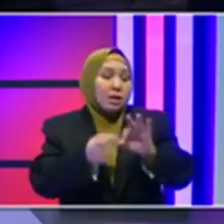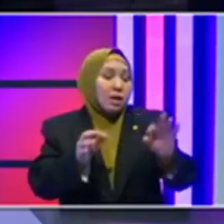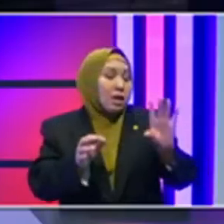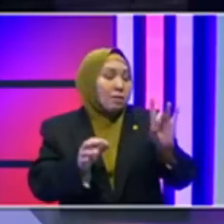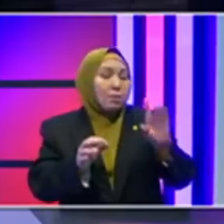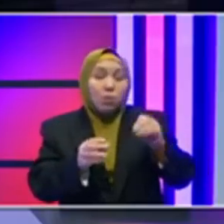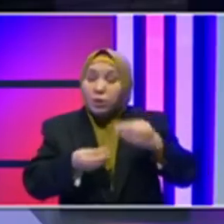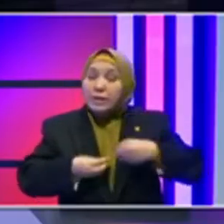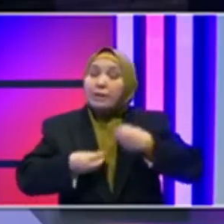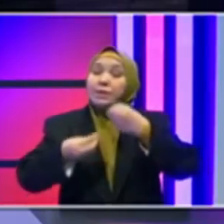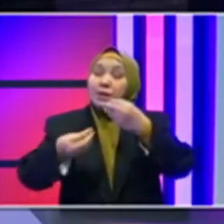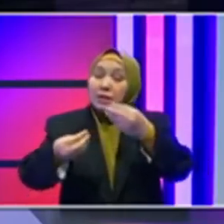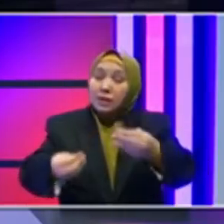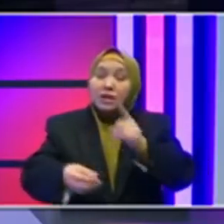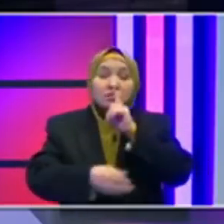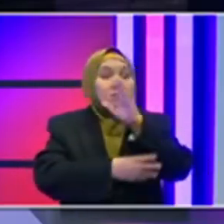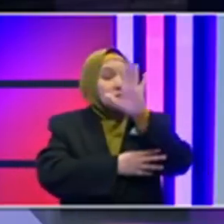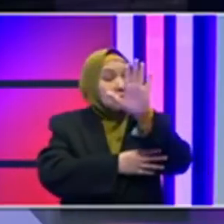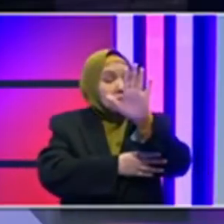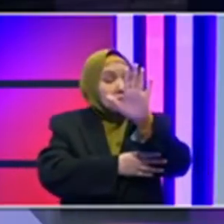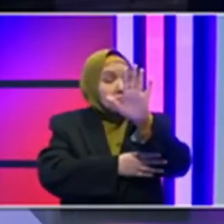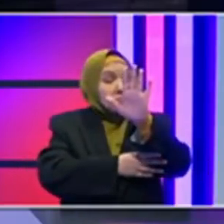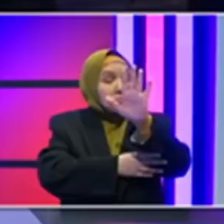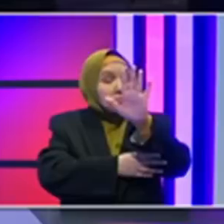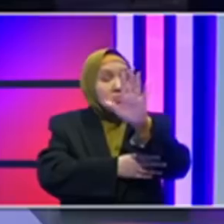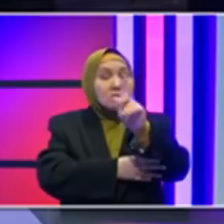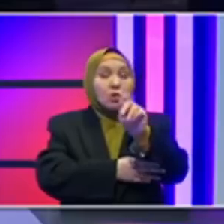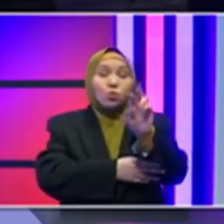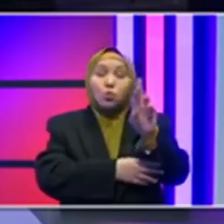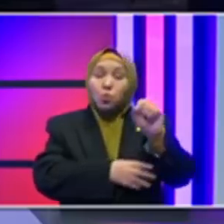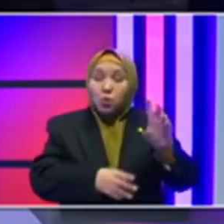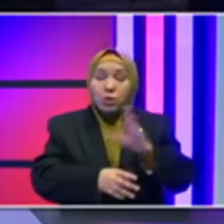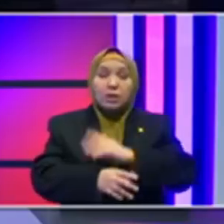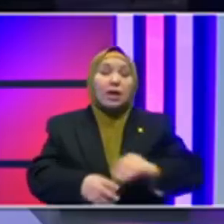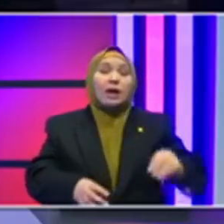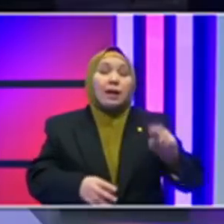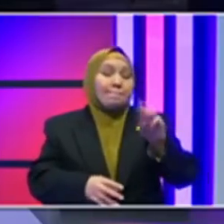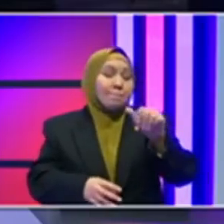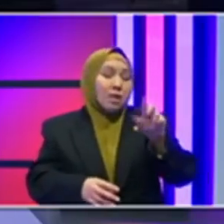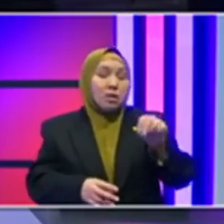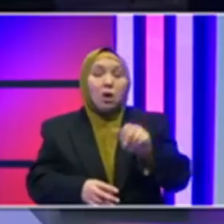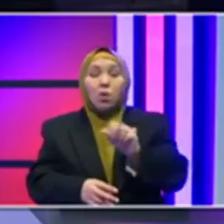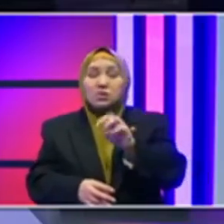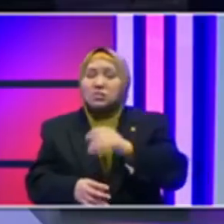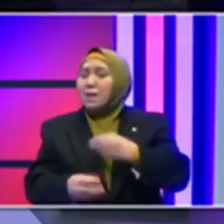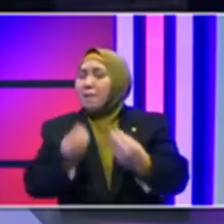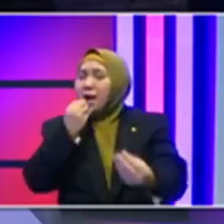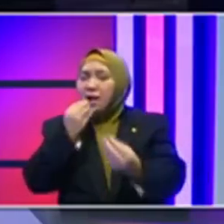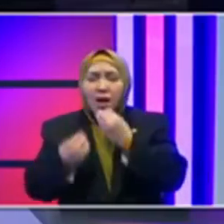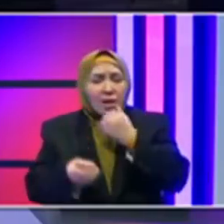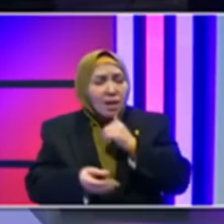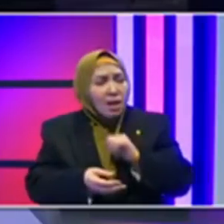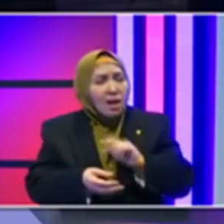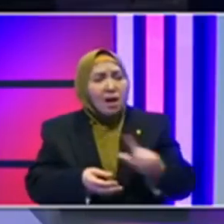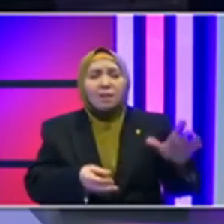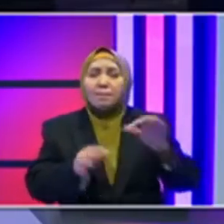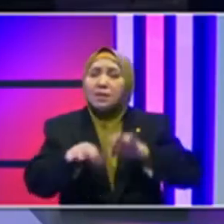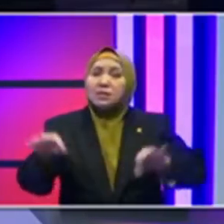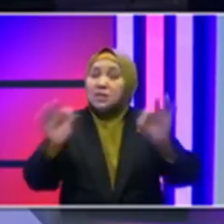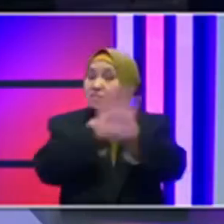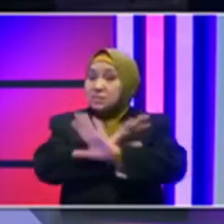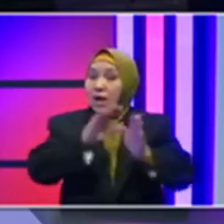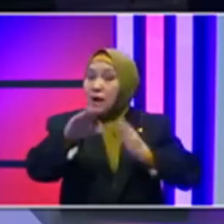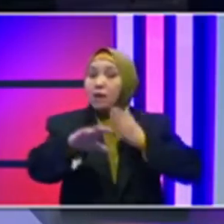mereka diberikan janji di tour dan juga mana wasal wawasannya disuruh Makanlah ya dan yang penting jangan